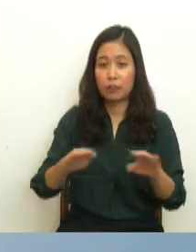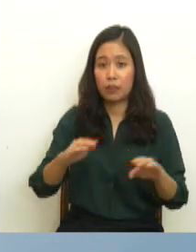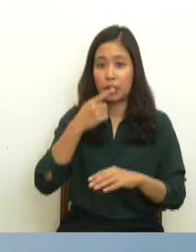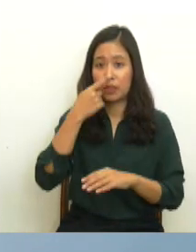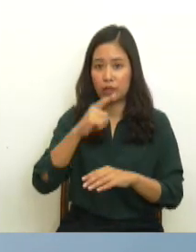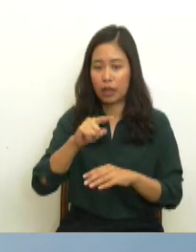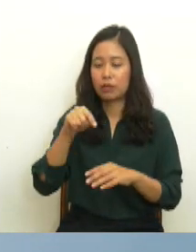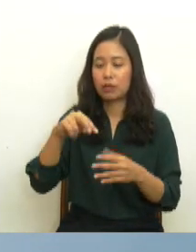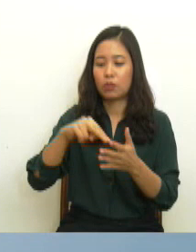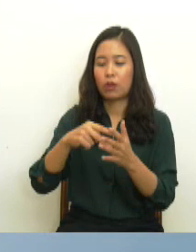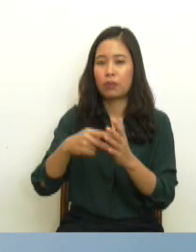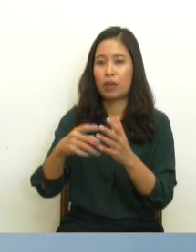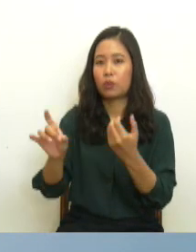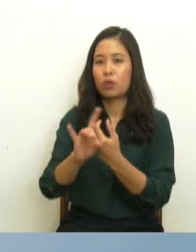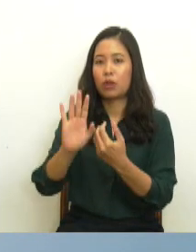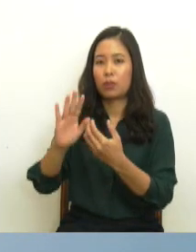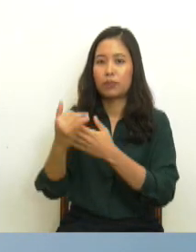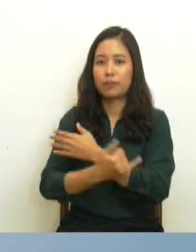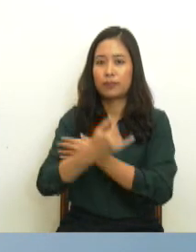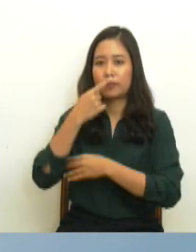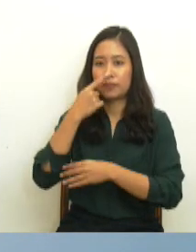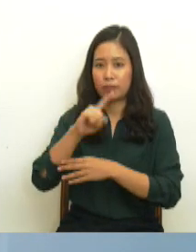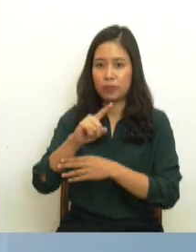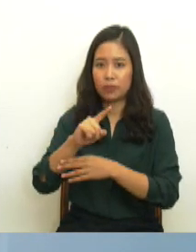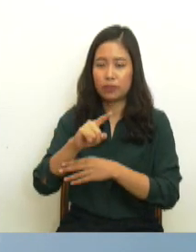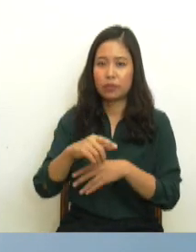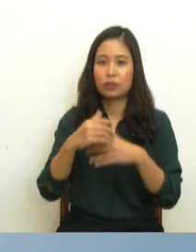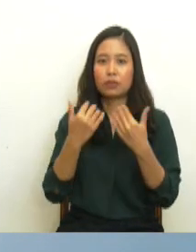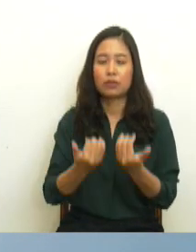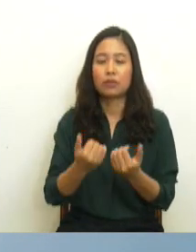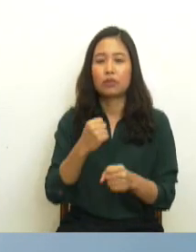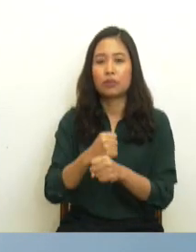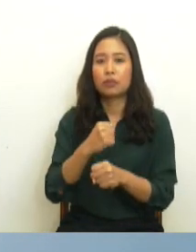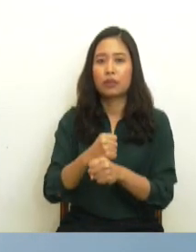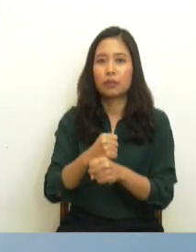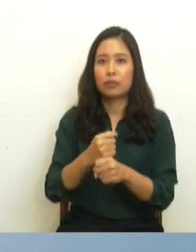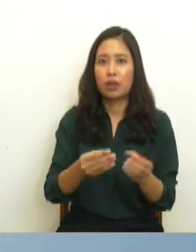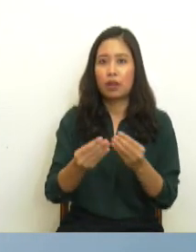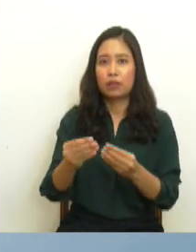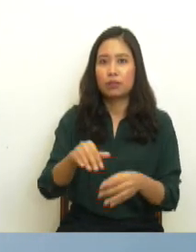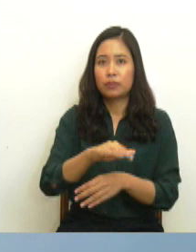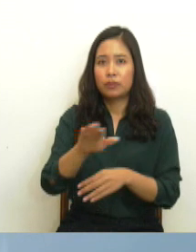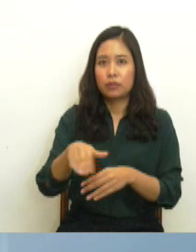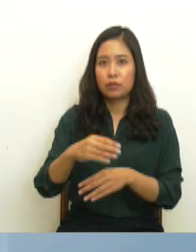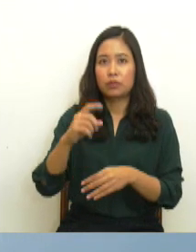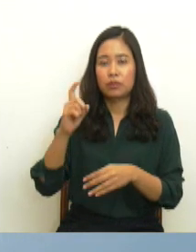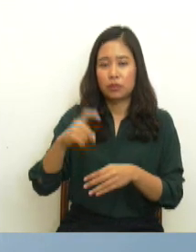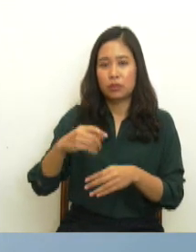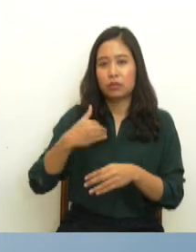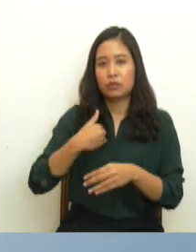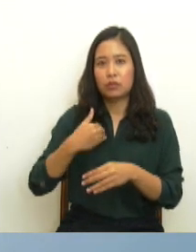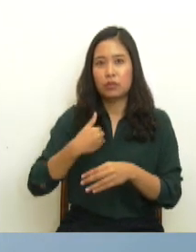อันงานหนักงานยากแต่เป็นงานที่ท้าทายแต่มันสำเร็จมาได้ขนาดนี้ก็ต้องเป็นที่ภาคภูมิใจและขอขอบคุณ